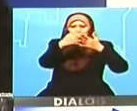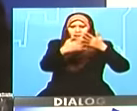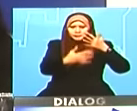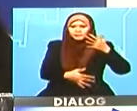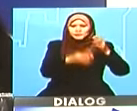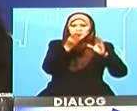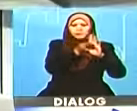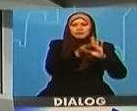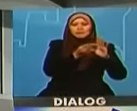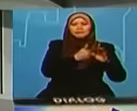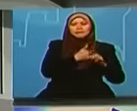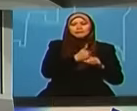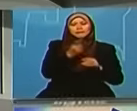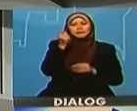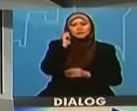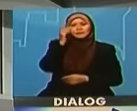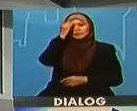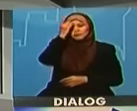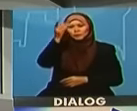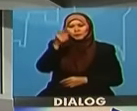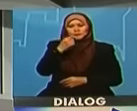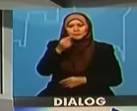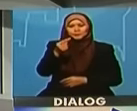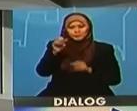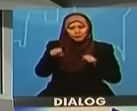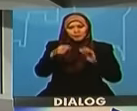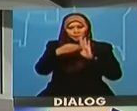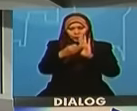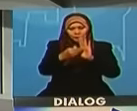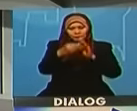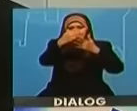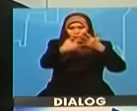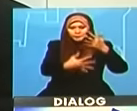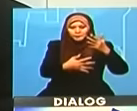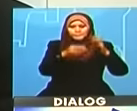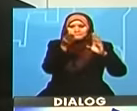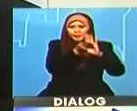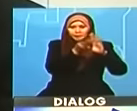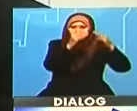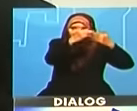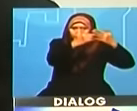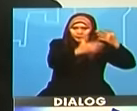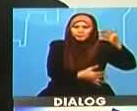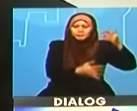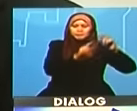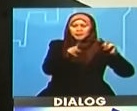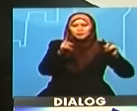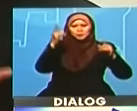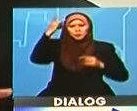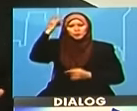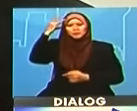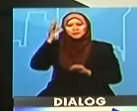ada yang menganggap bahawa Datuk Seri pun menyebut bahawa semua ini boleh dibuktikan kalau kita melihat kepada penyata kewangan. Tetapi timbul kemusykilan